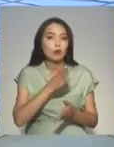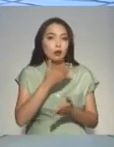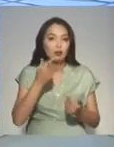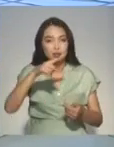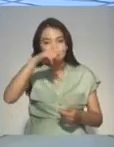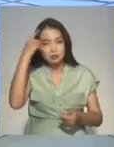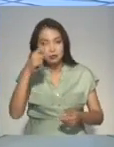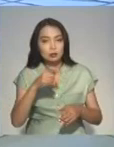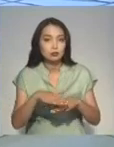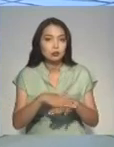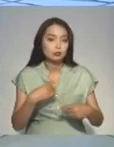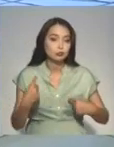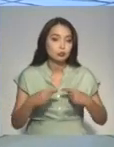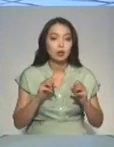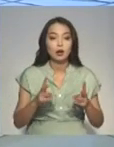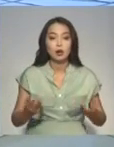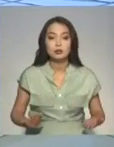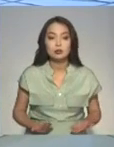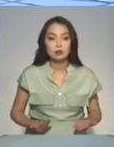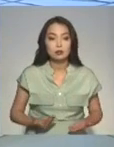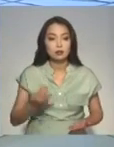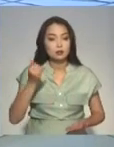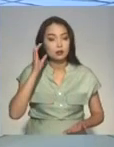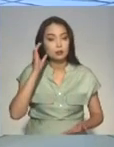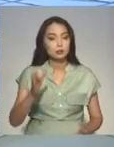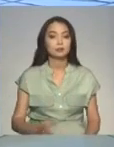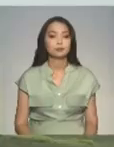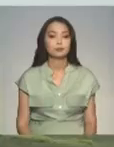қалай күн кешуде? Елді мекенге тілшіміз Дәрібек Бақытбек барып келді.